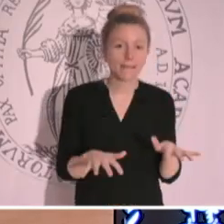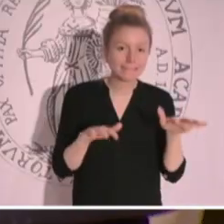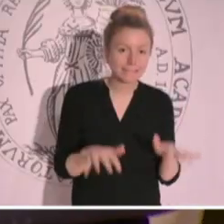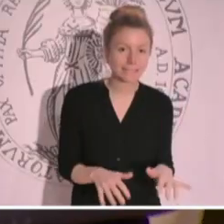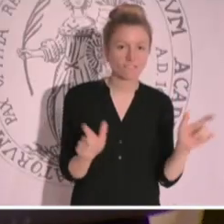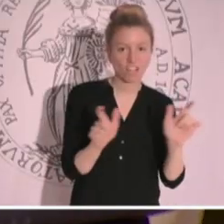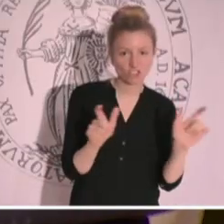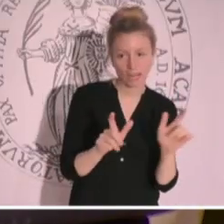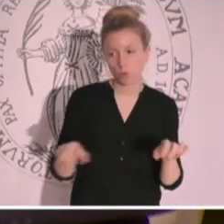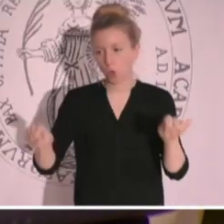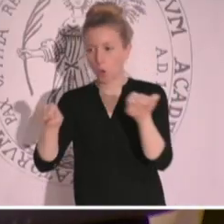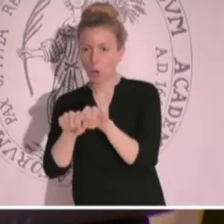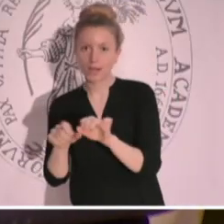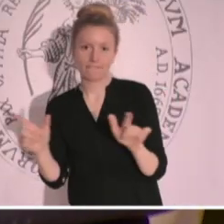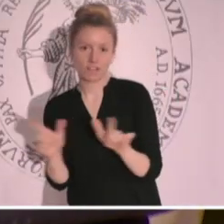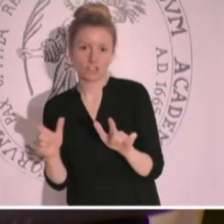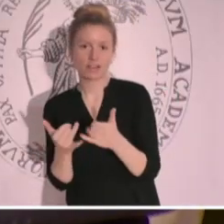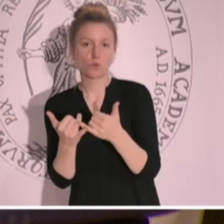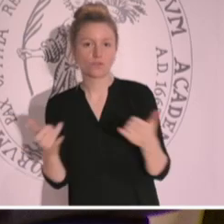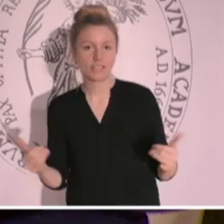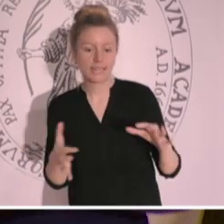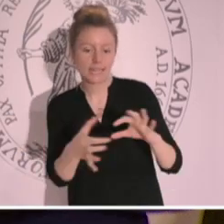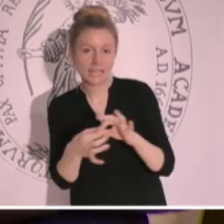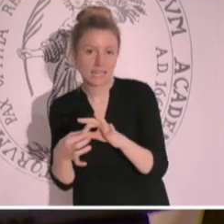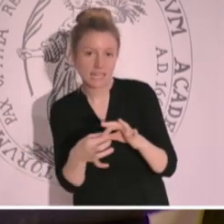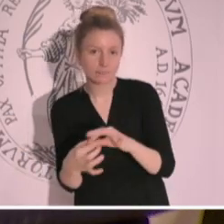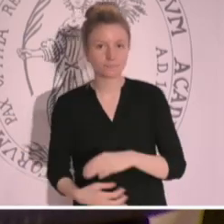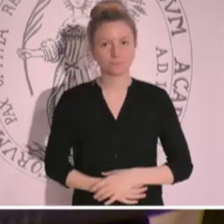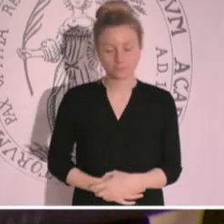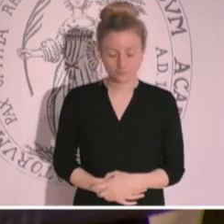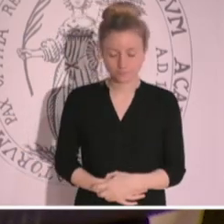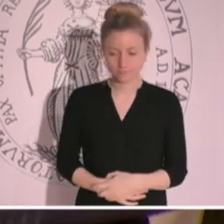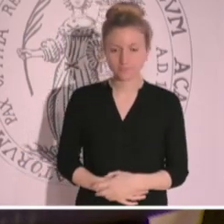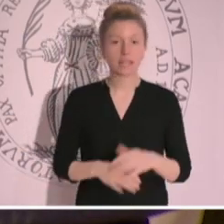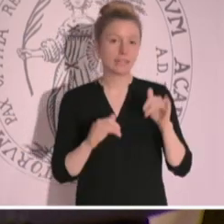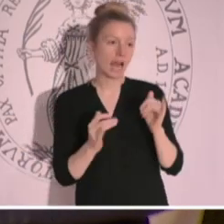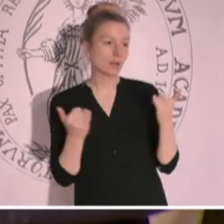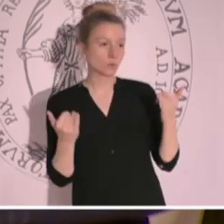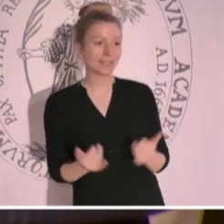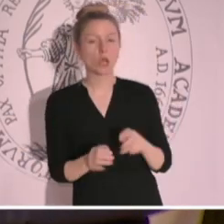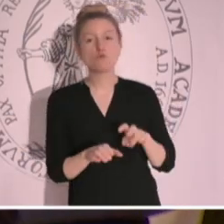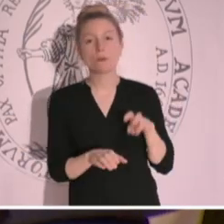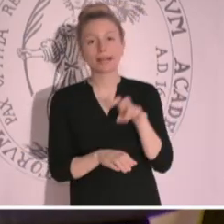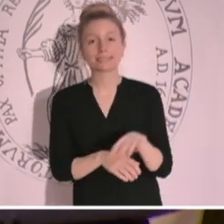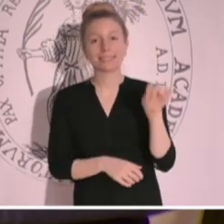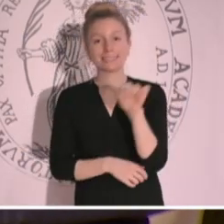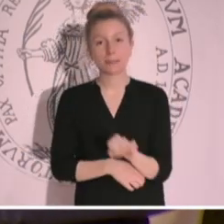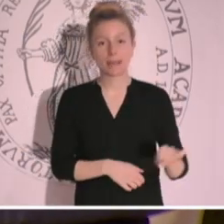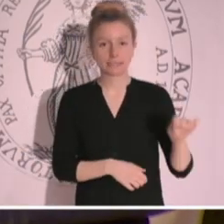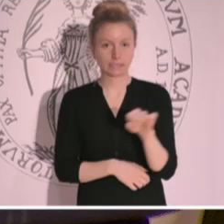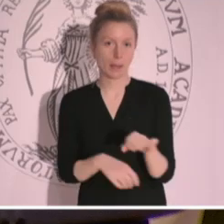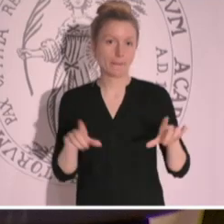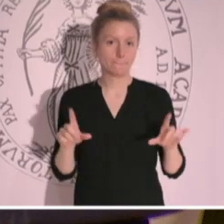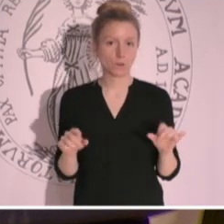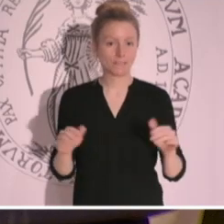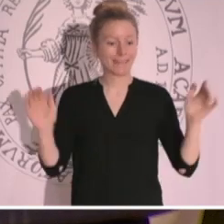die Studierenden den Zugang erleichtern? Ja, wir finden uns einem Übergangssemester. Also wir machen natürlich die kleineren Veranstaltungen,